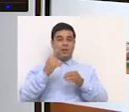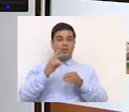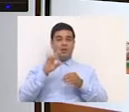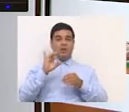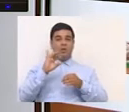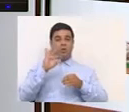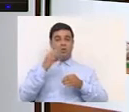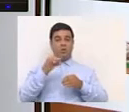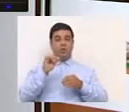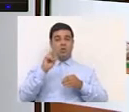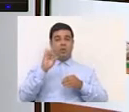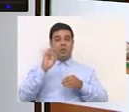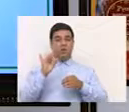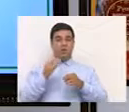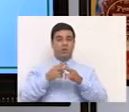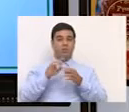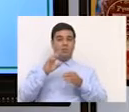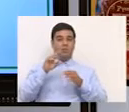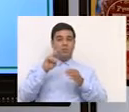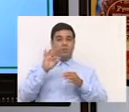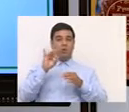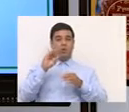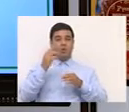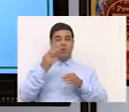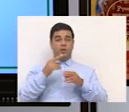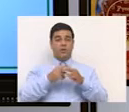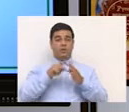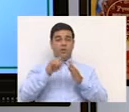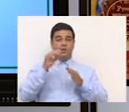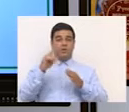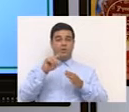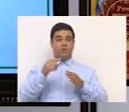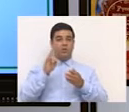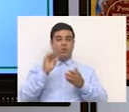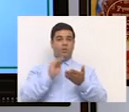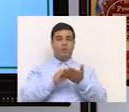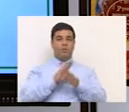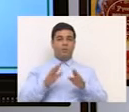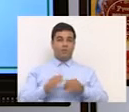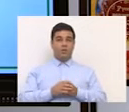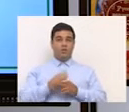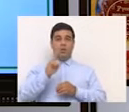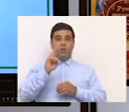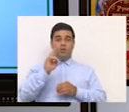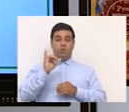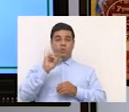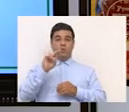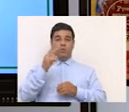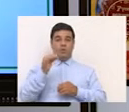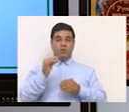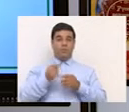члены предложения, однородное сказуемое. Мы никакой запятой не ставим. Купцы